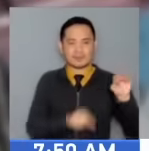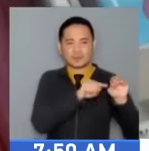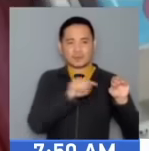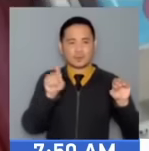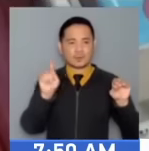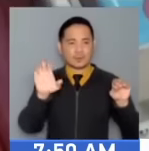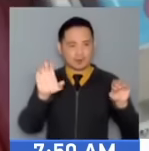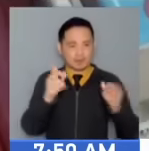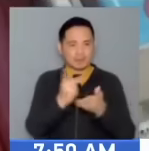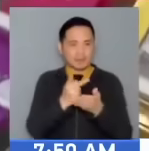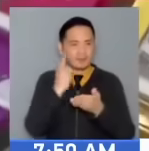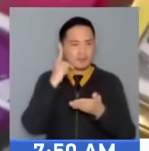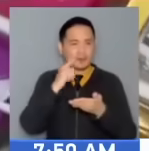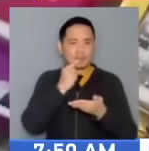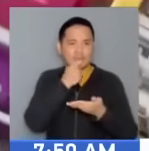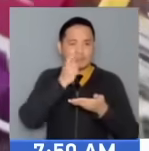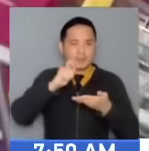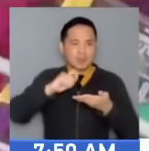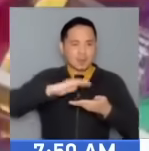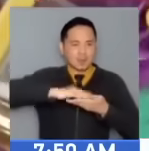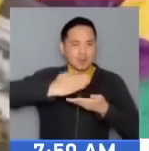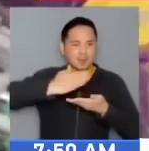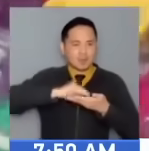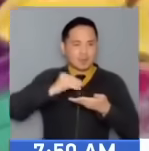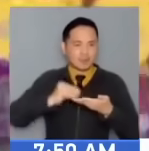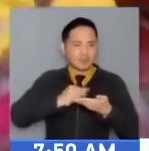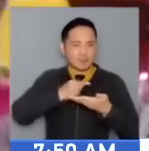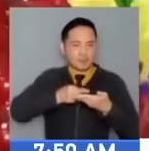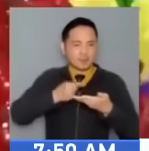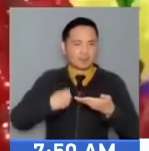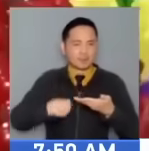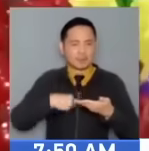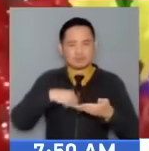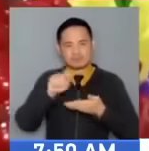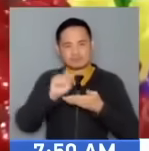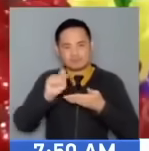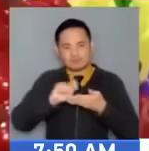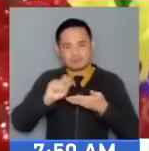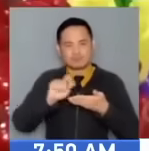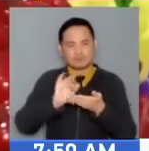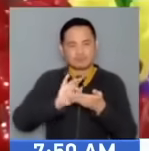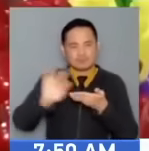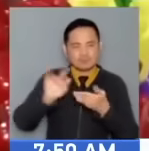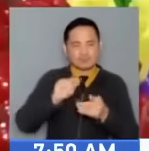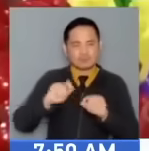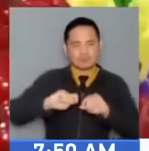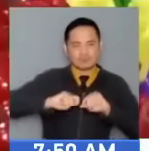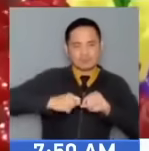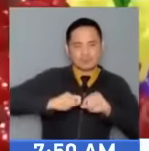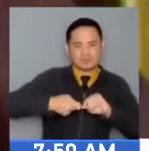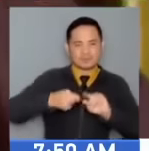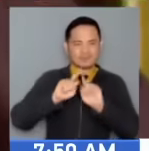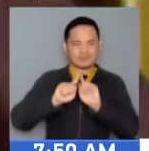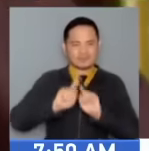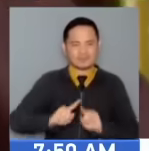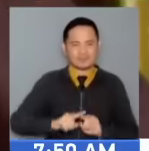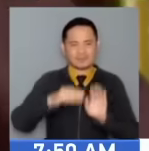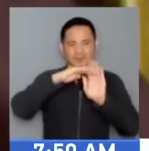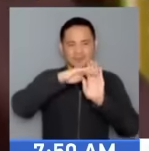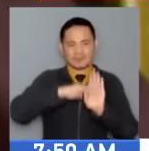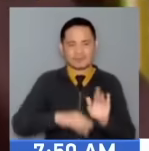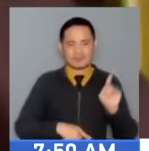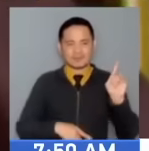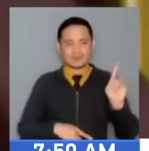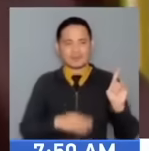klase. Ang pambura, glue at pantasay, 20 pesos ang isa. Ganon din ang marker at highlighter. Ang